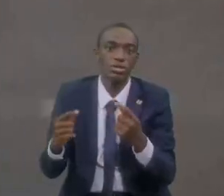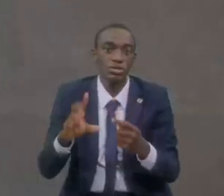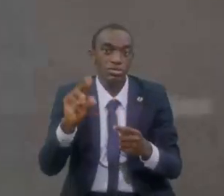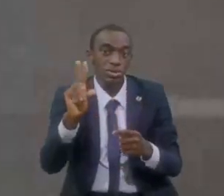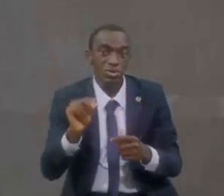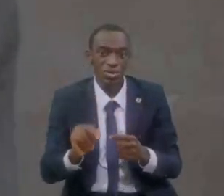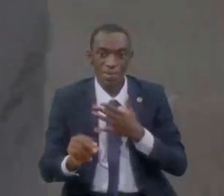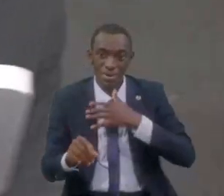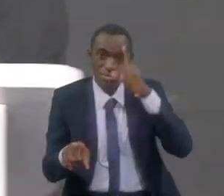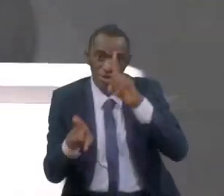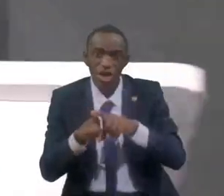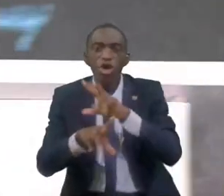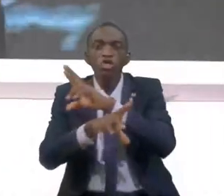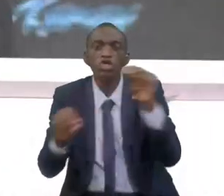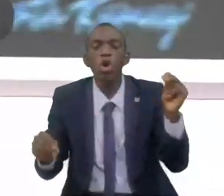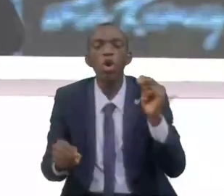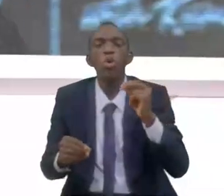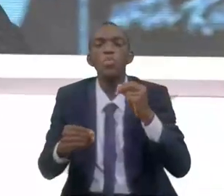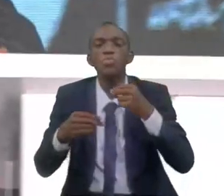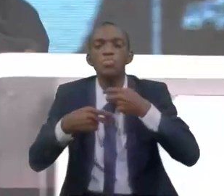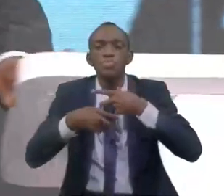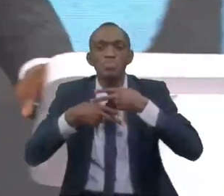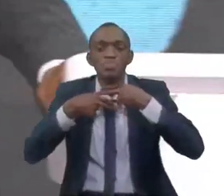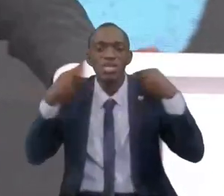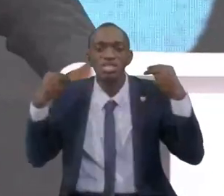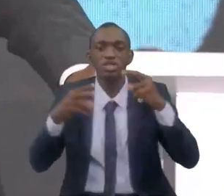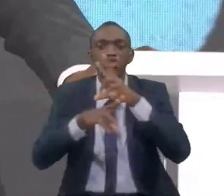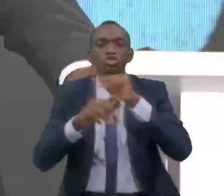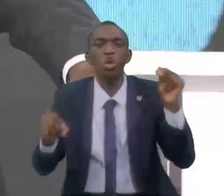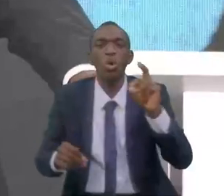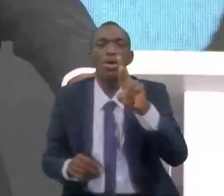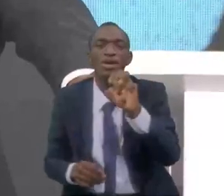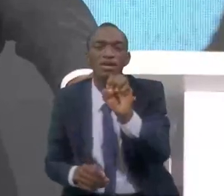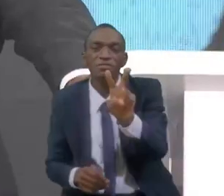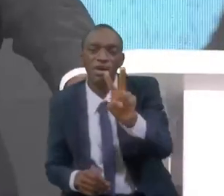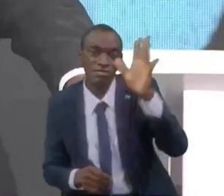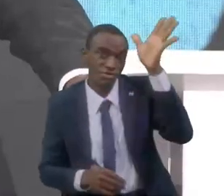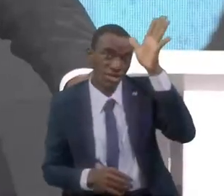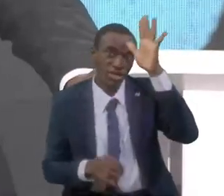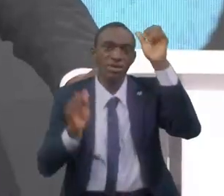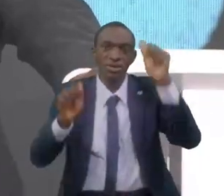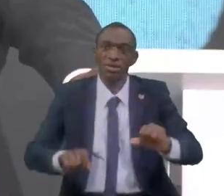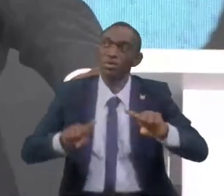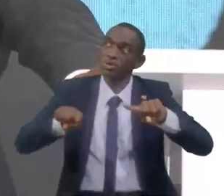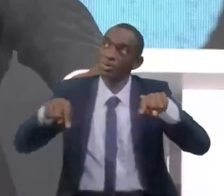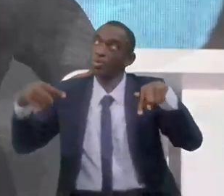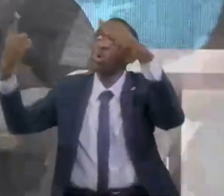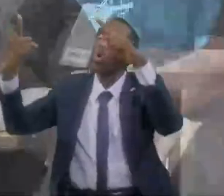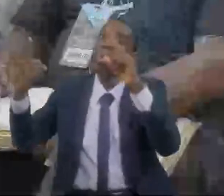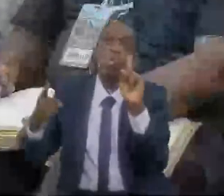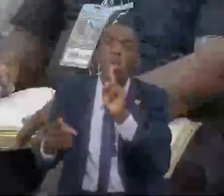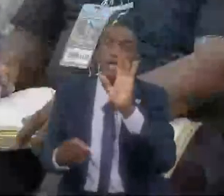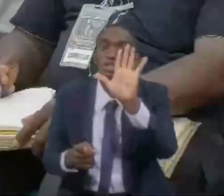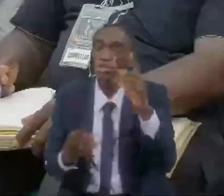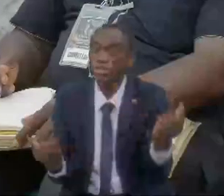prêtre, ma soeur là-bas, aucun révérend ne peut aller là où tous tes péchés